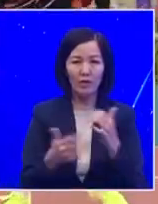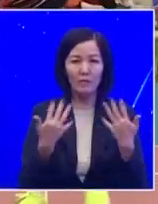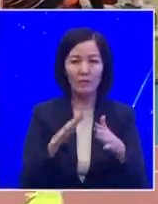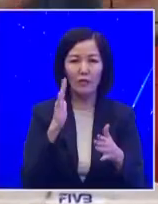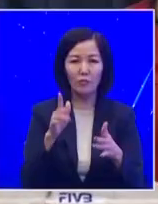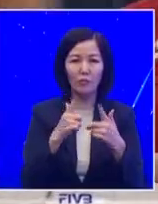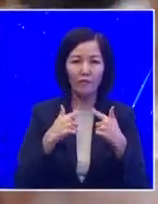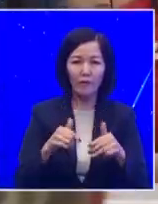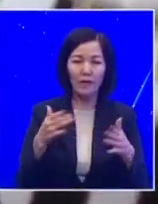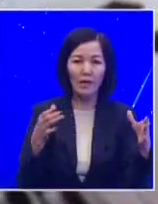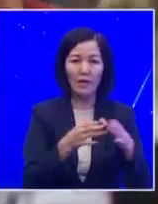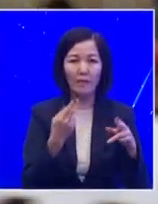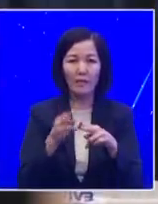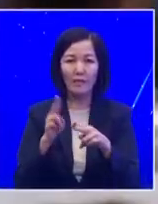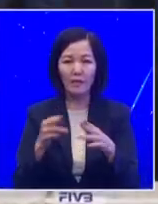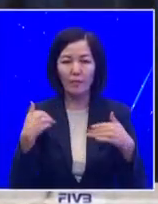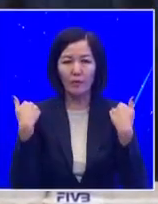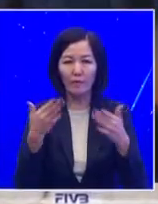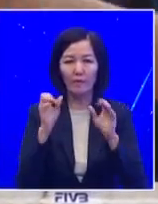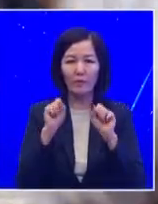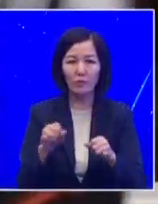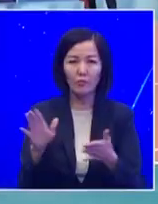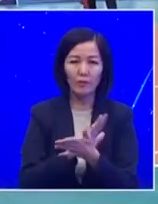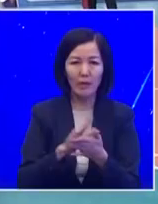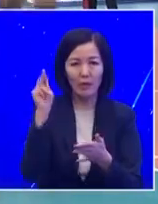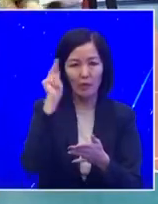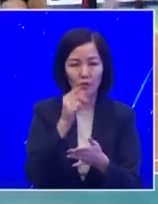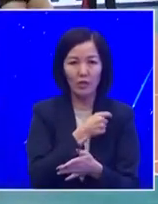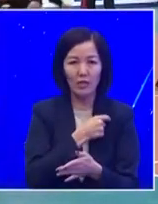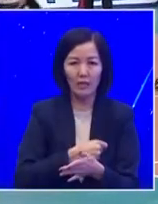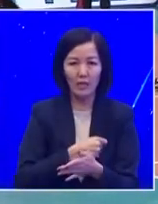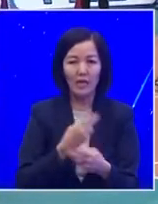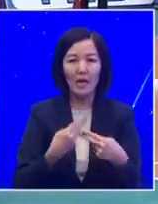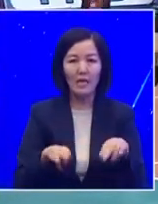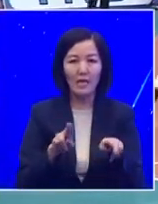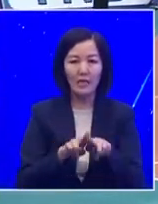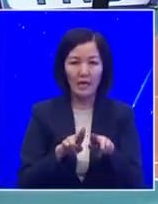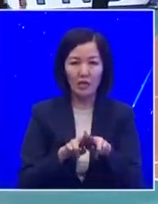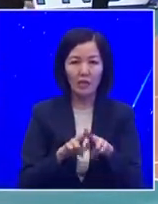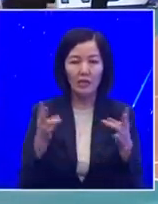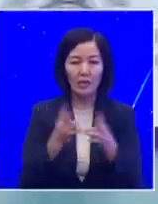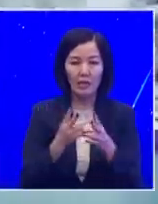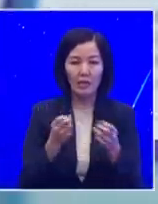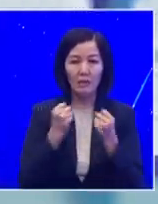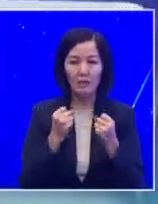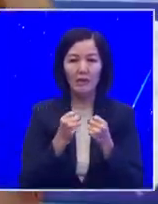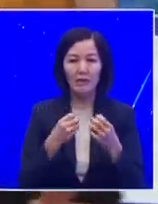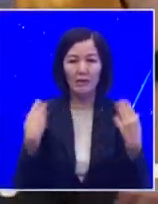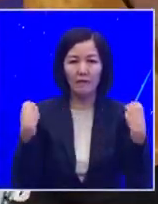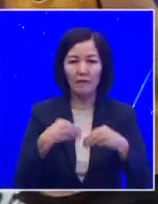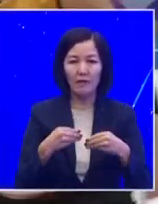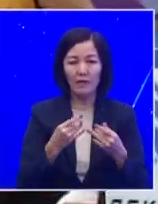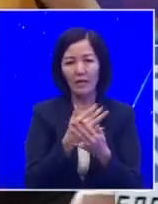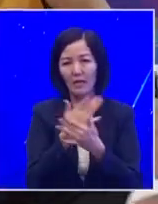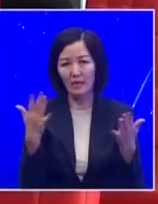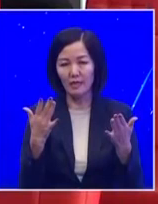будут формироваться команды, для которых предусмотрена возможность бесплатного обучения у тренеров, а также необходимый спортивный инвентарь